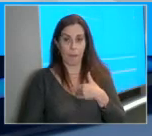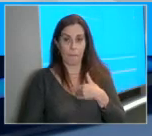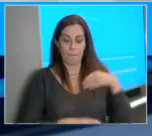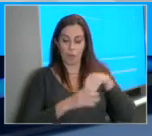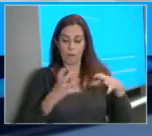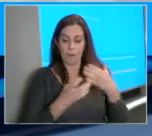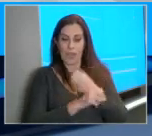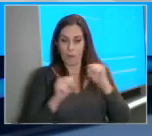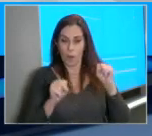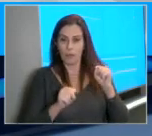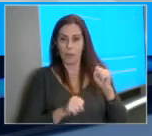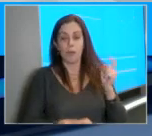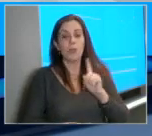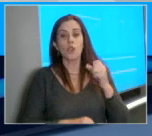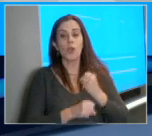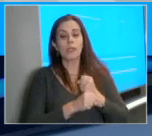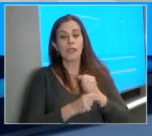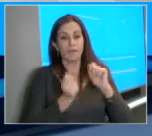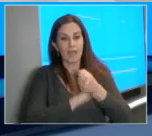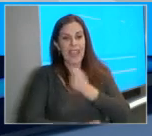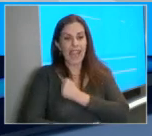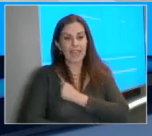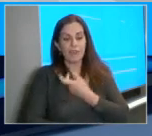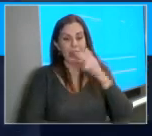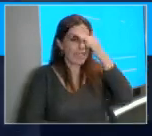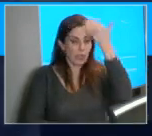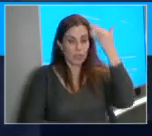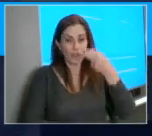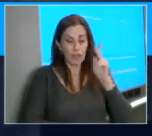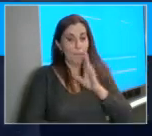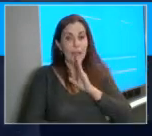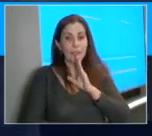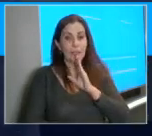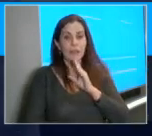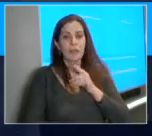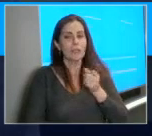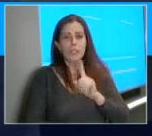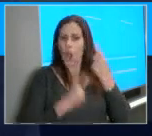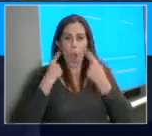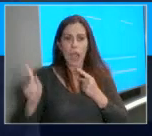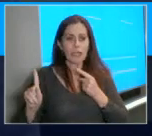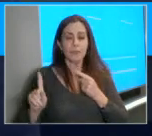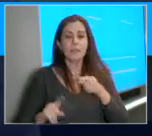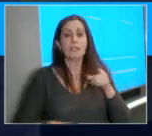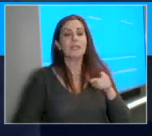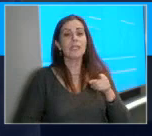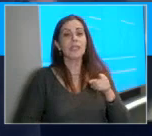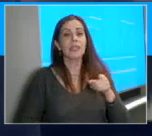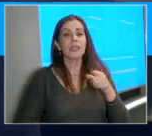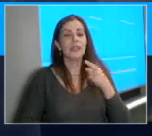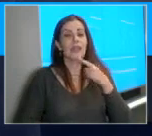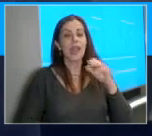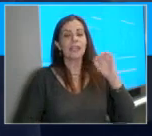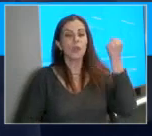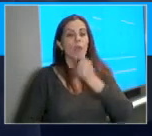בתוך המחנה הדמוקרטי, מי שעושה את ההדתה ומי שהרבה יותר קיצוני והרבה יותר בעייתי, משים לזה דווקא לא החרדים, זה דווקא מה שקוראים לזה